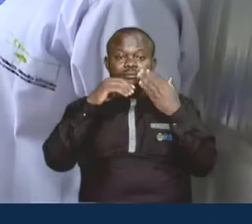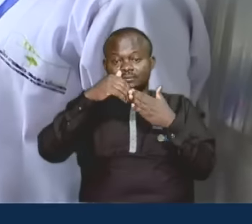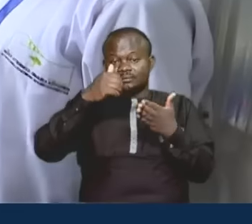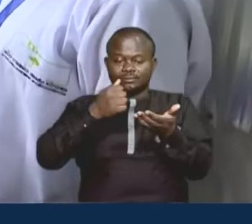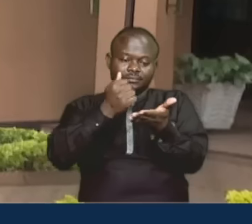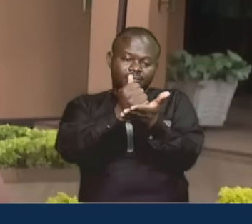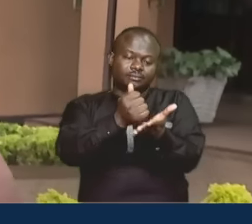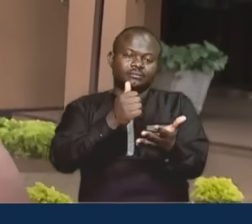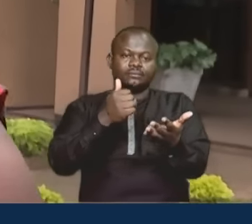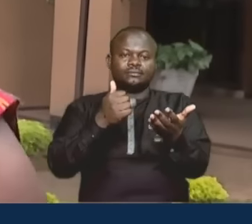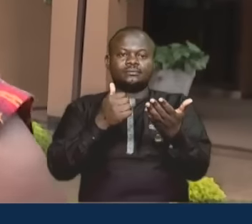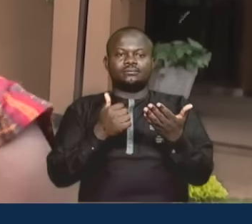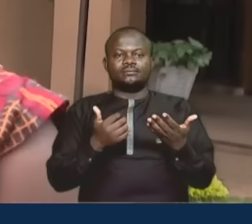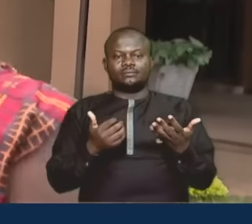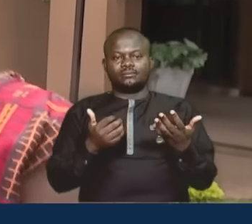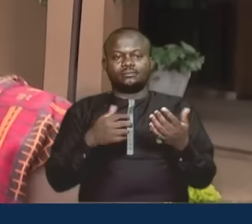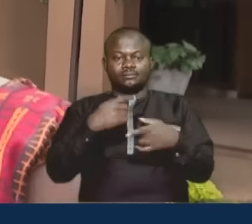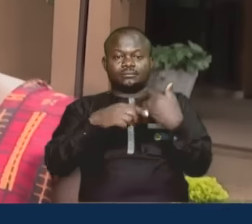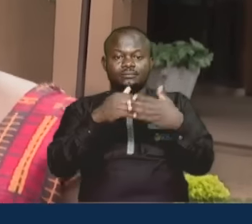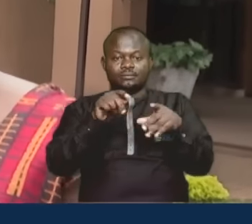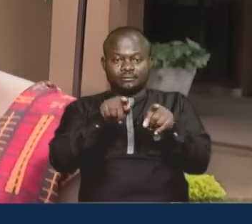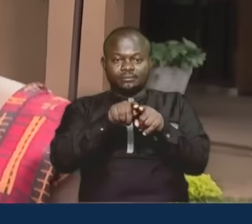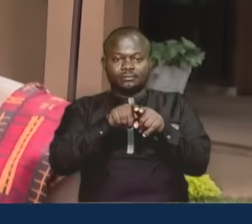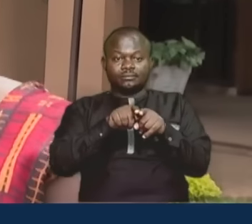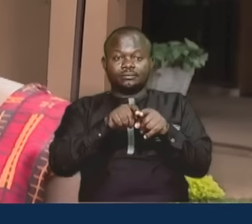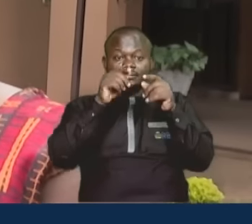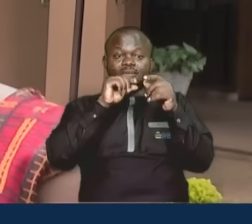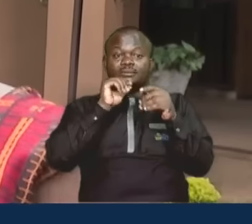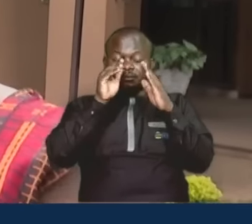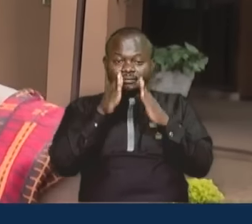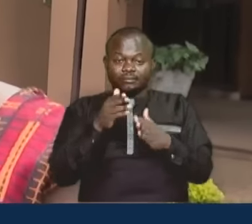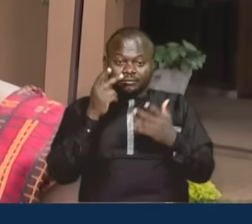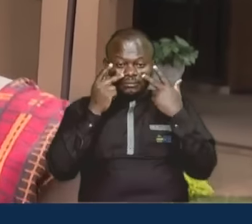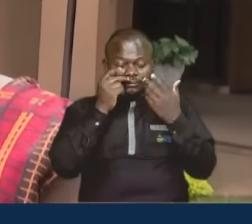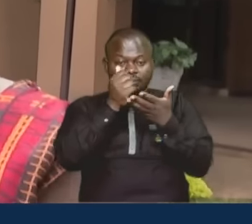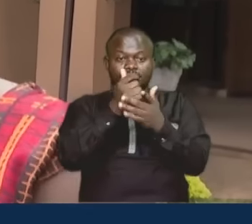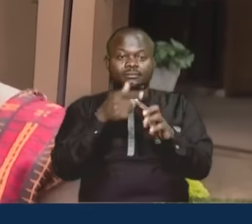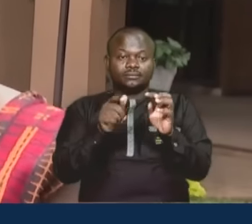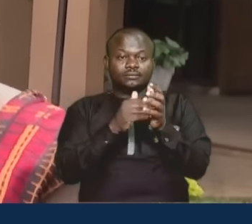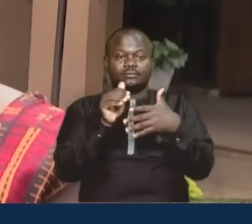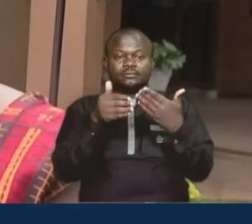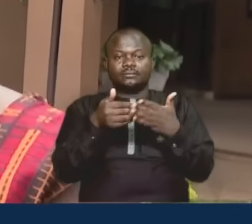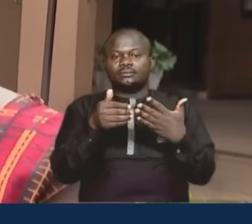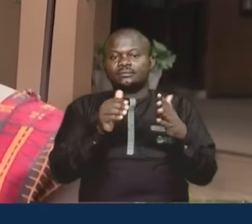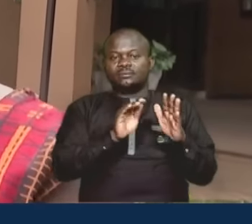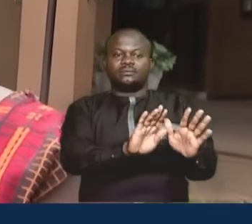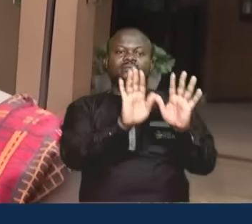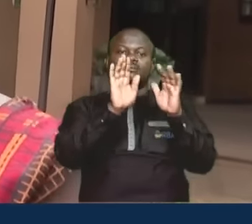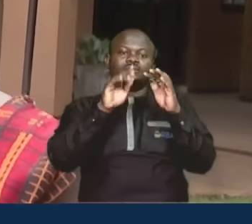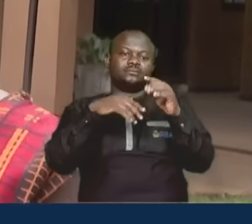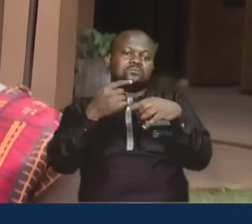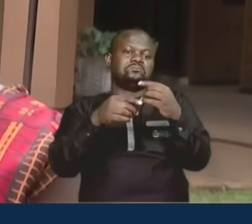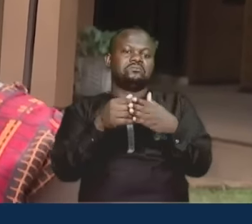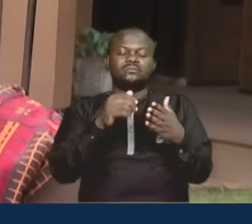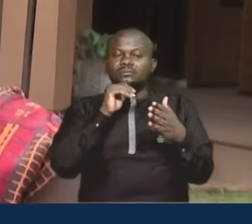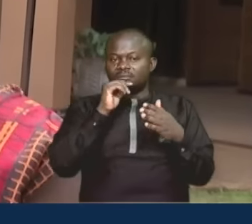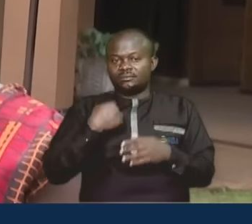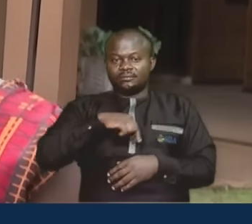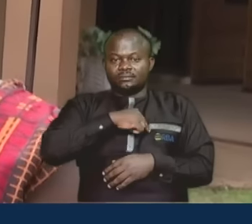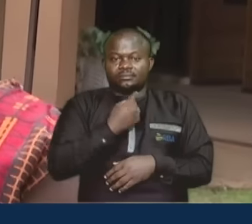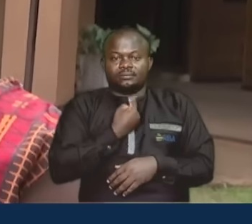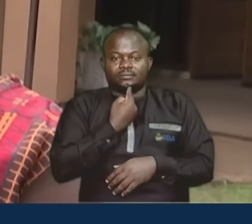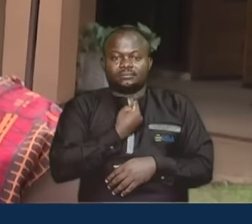neza babagemurira. Nkomeza kubaho gutyo nta muntu mbona umfasha, twari kubatamo tukigendera, ntabwo ari njye njyenyine. Gitondo baduha